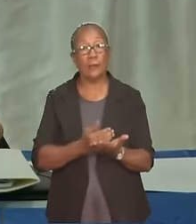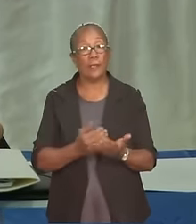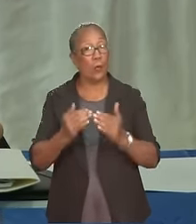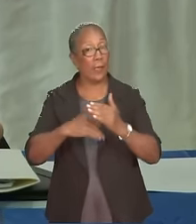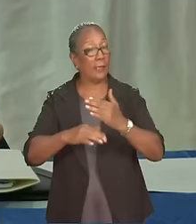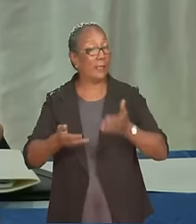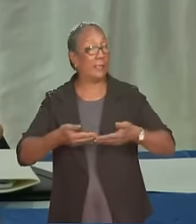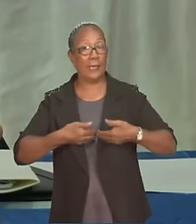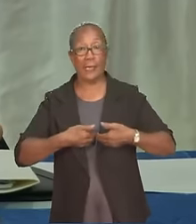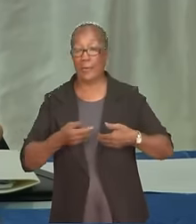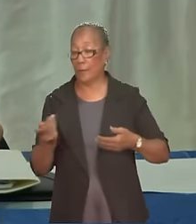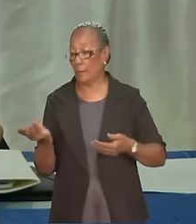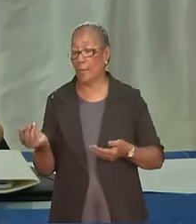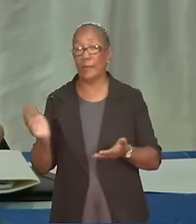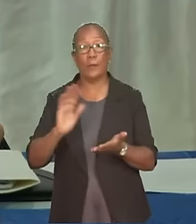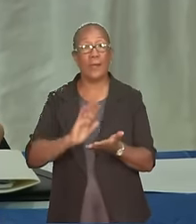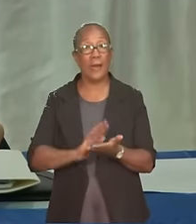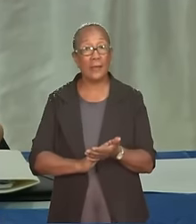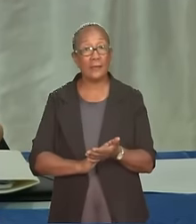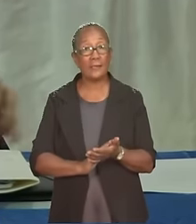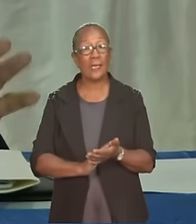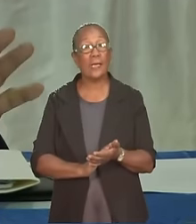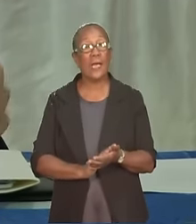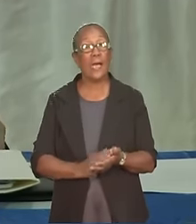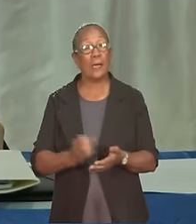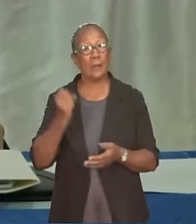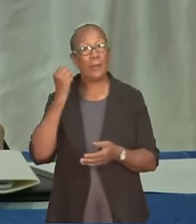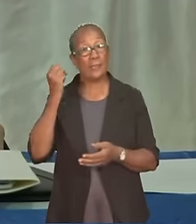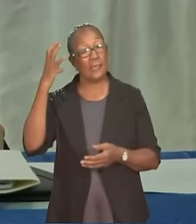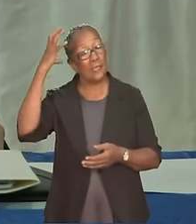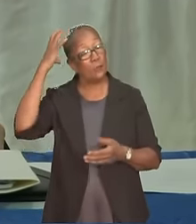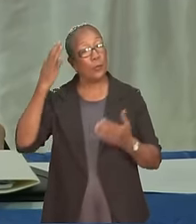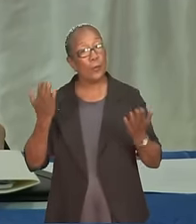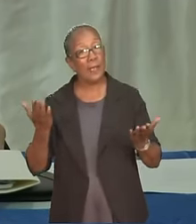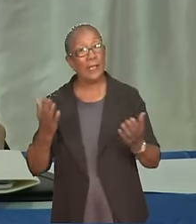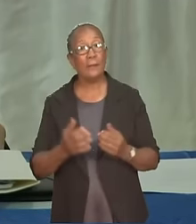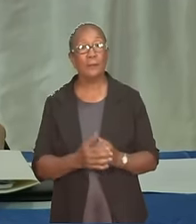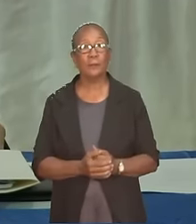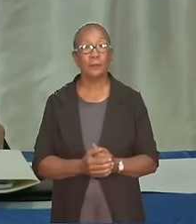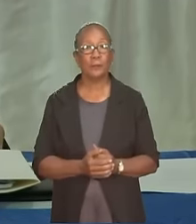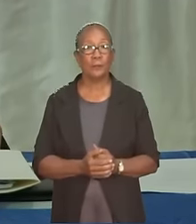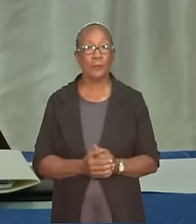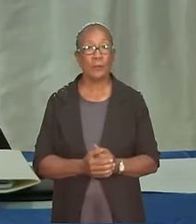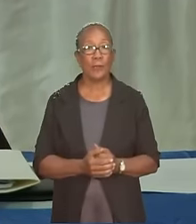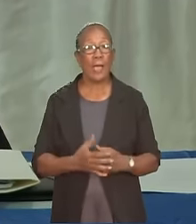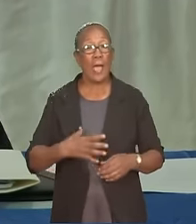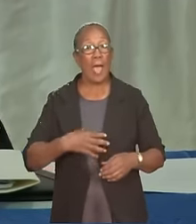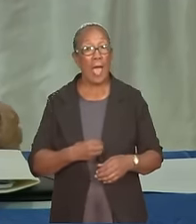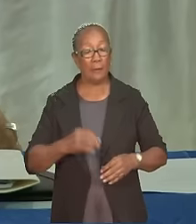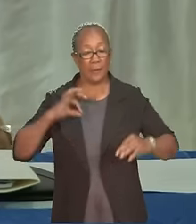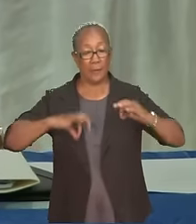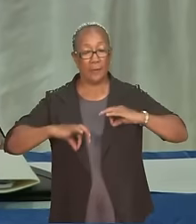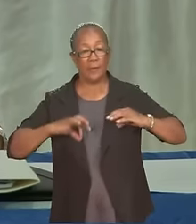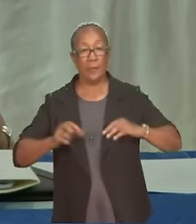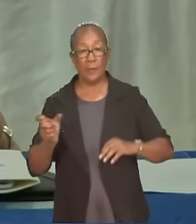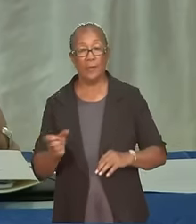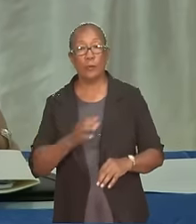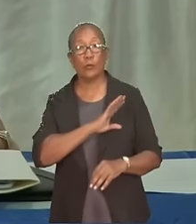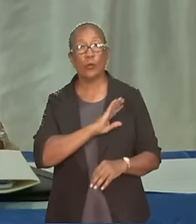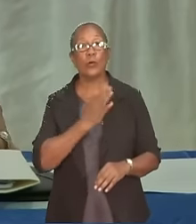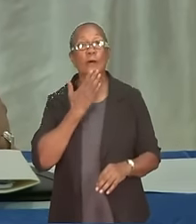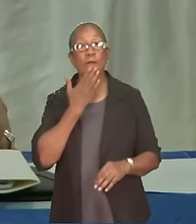belasting. Capaciteitsprobleem. En ook daar hebben we gevraagd. Ik heb de minister ook gevraagd.